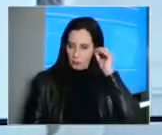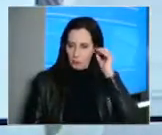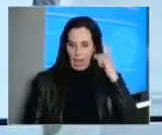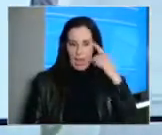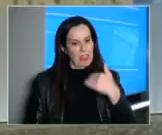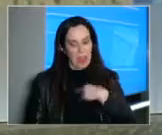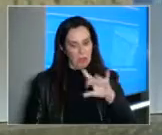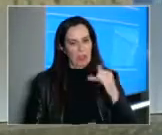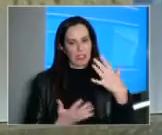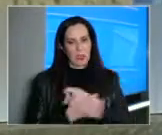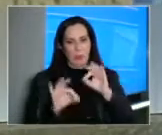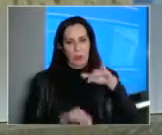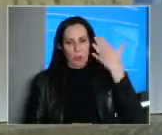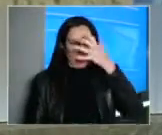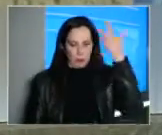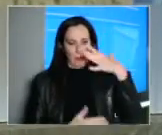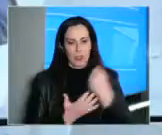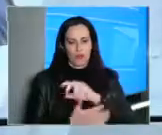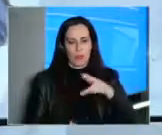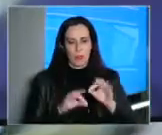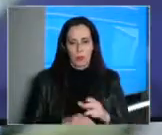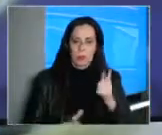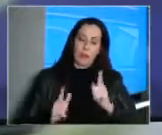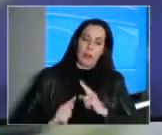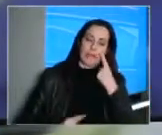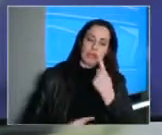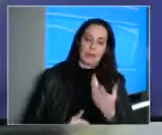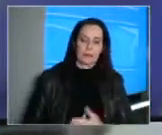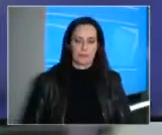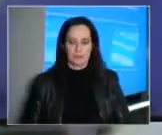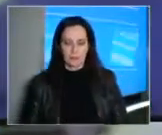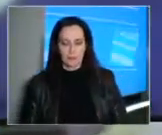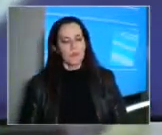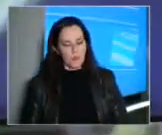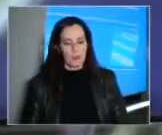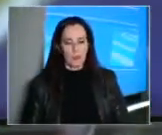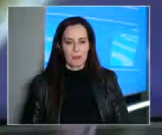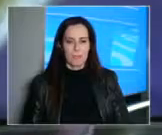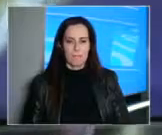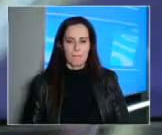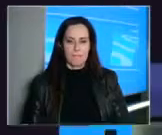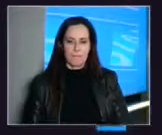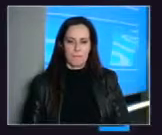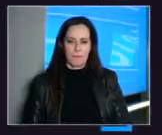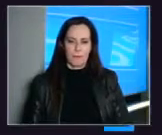דעתי. בשלב הזה יש לו סיכוי מצוין. בואו נחכה ונראה. זה בטוח. טוב, הלאה.